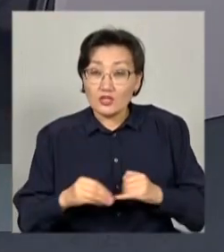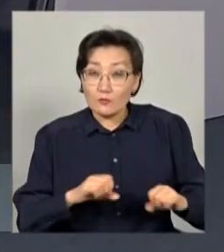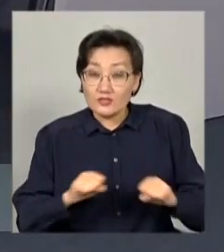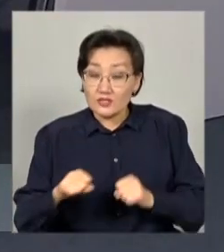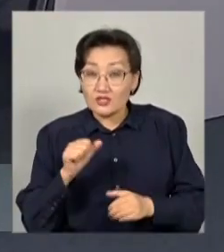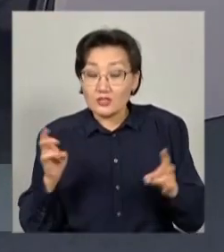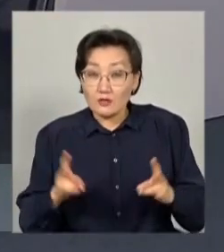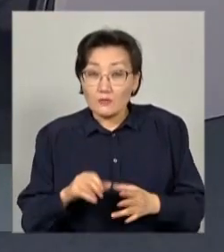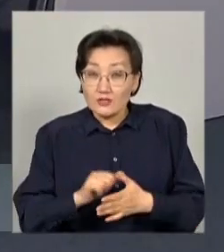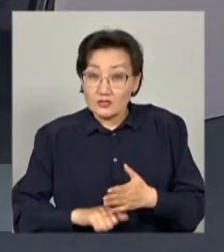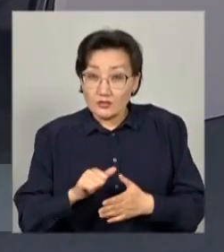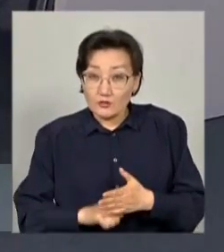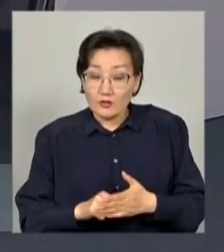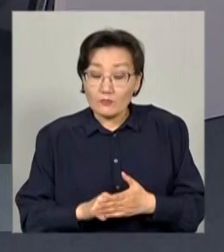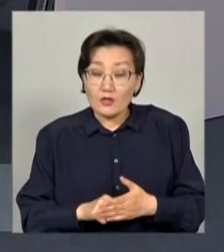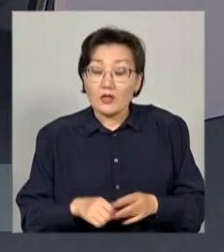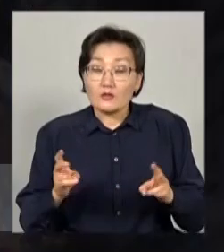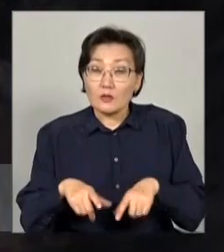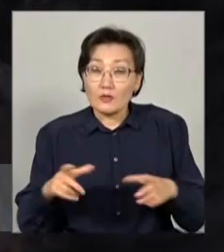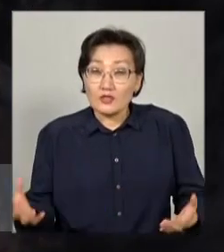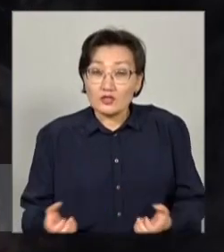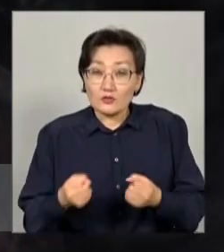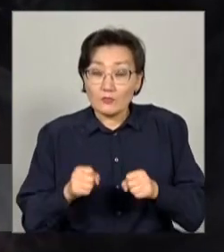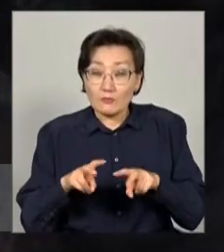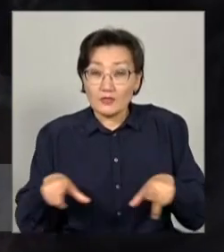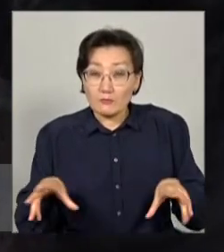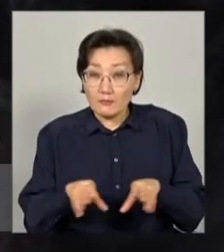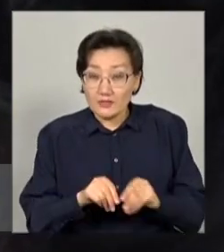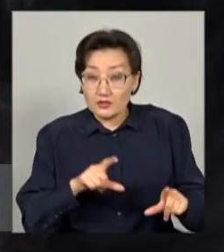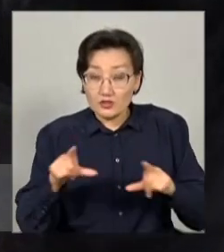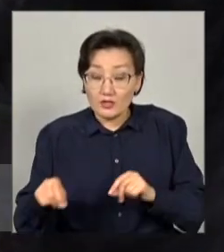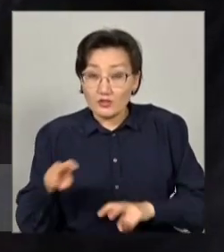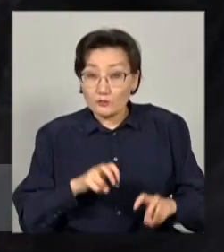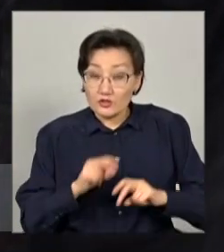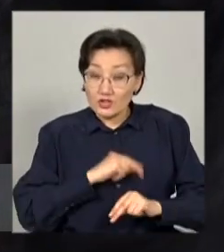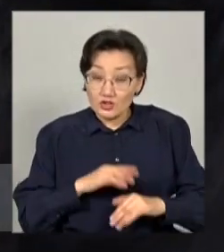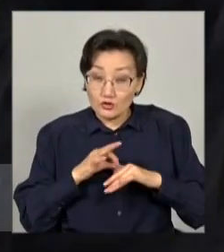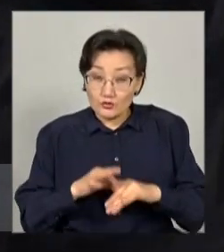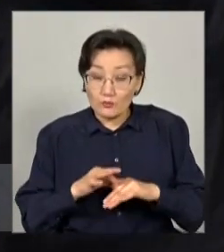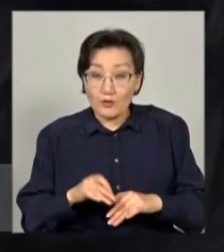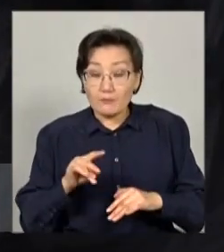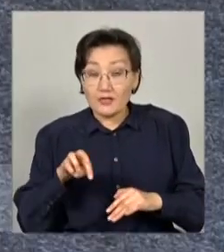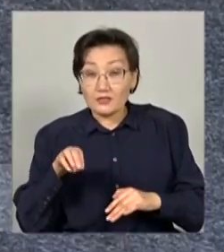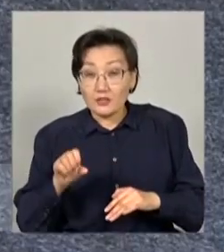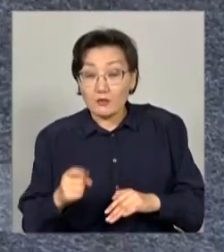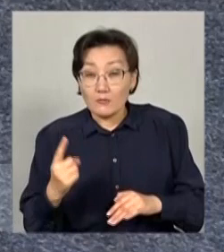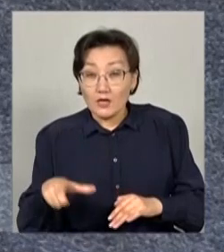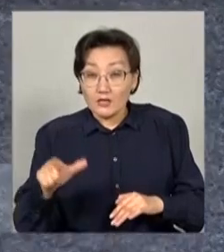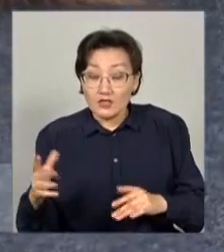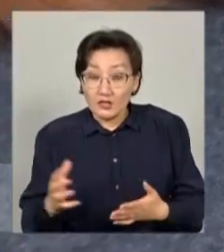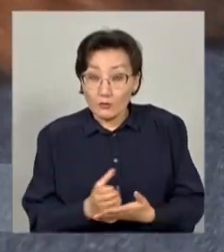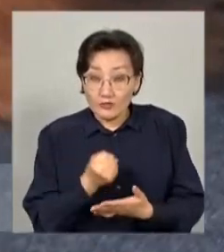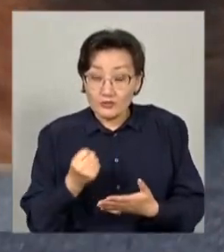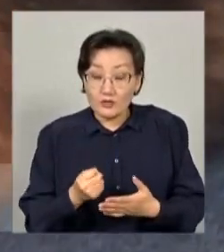салдарынан зардап шеккендерді алып шығуға мамандармен бірге аттанған. Іздестіру жұмыстарын жүргізгенде Мирта бір адамды тауып